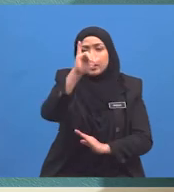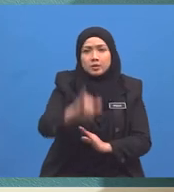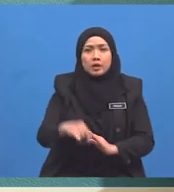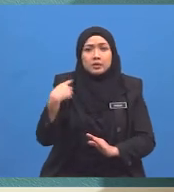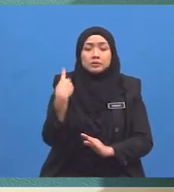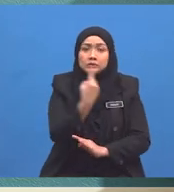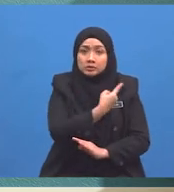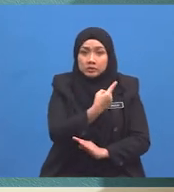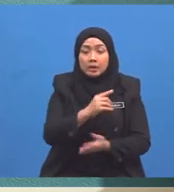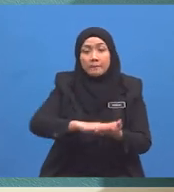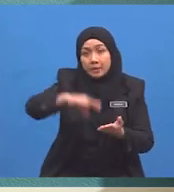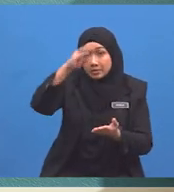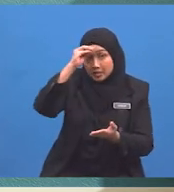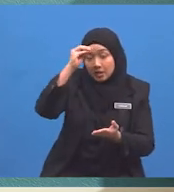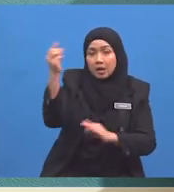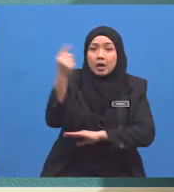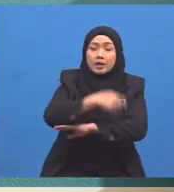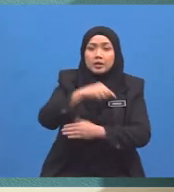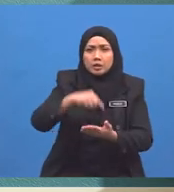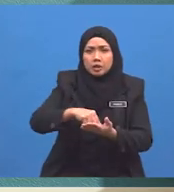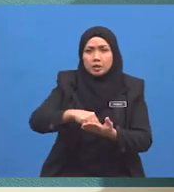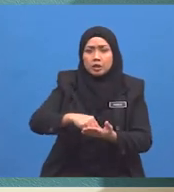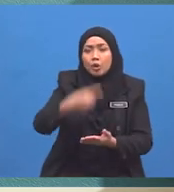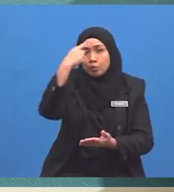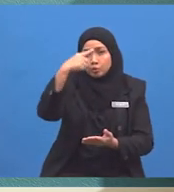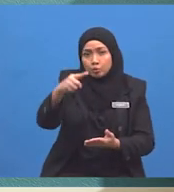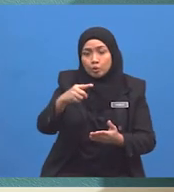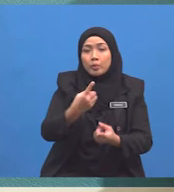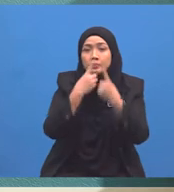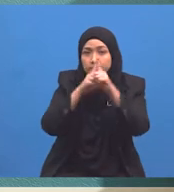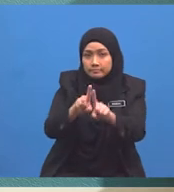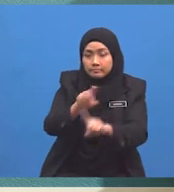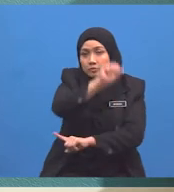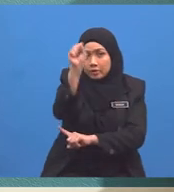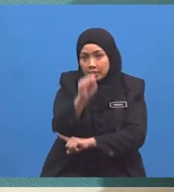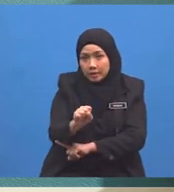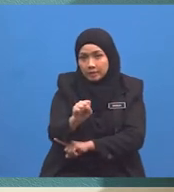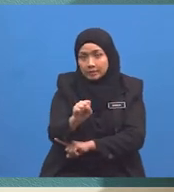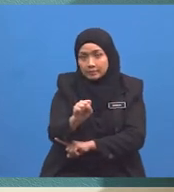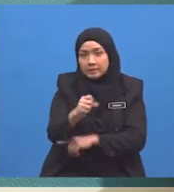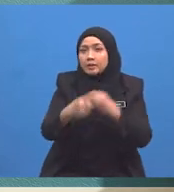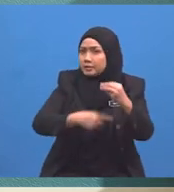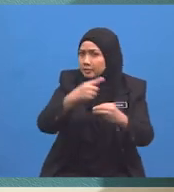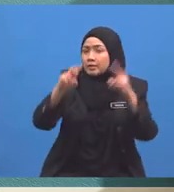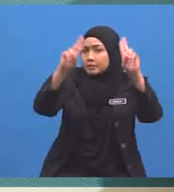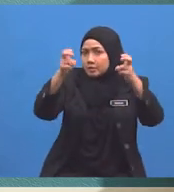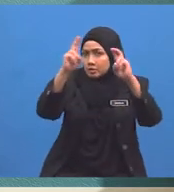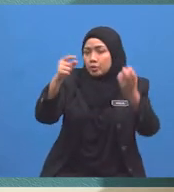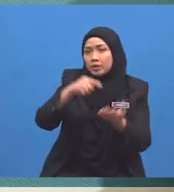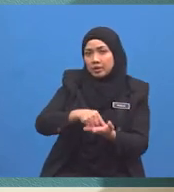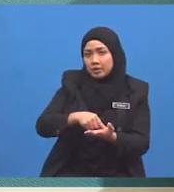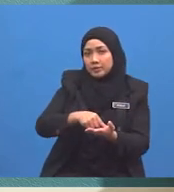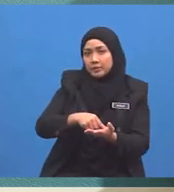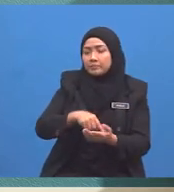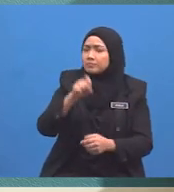bagi menyelesaikan masalah berkaitan dengan poligon. Boleh kan?